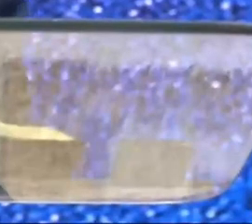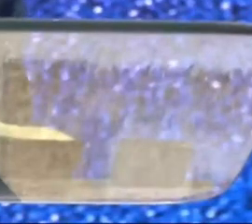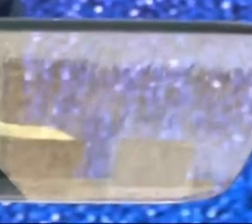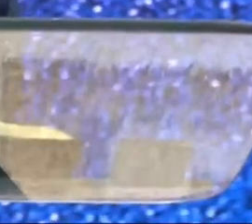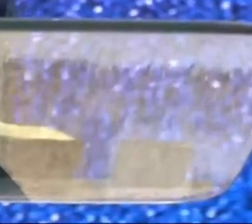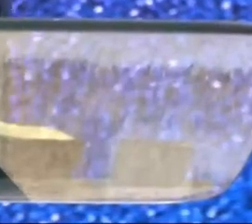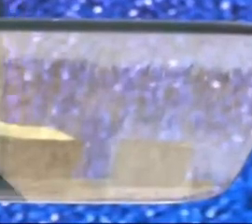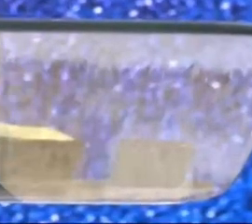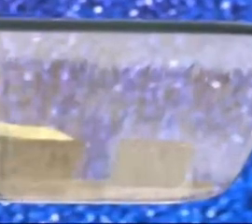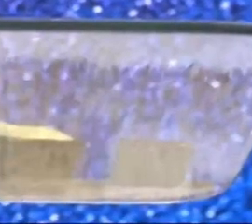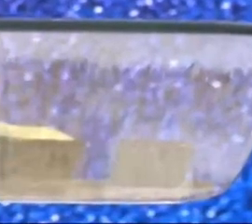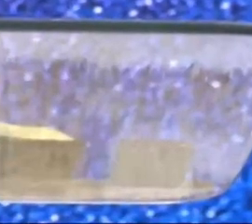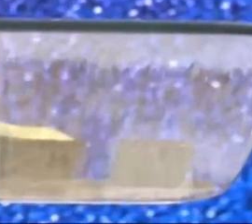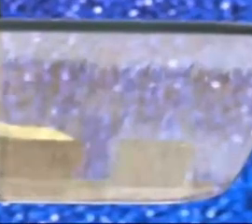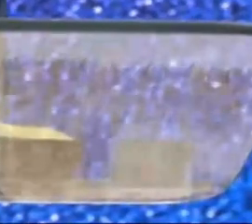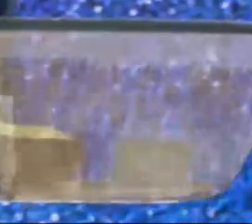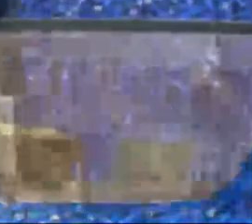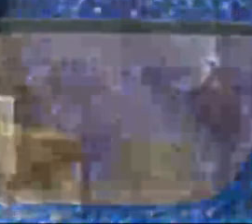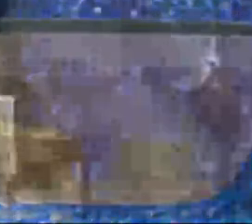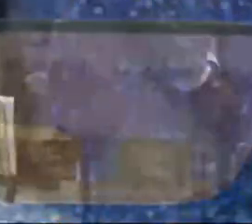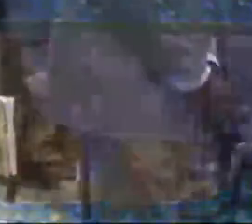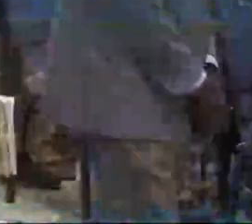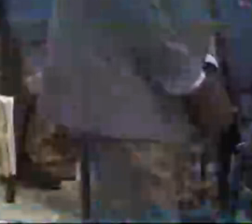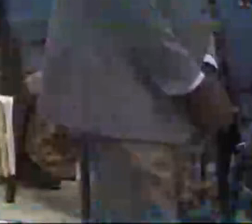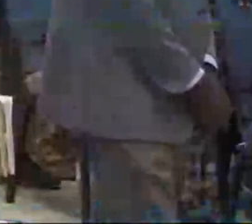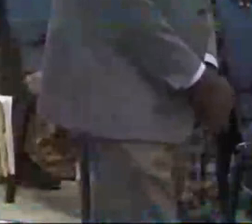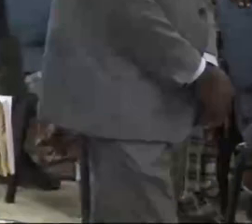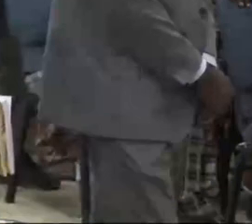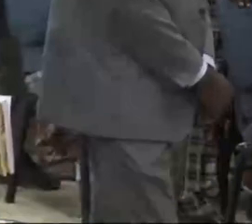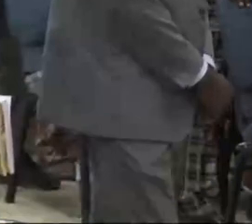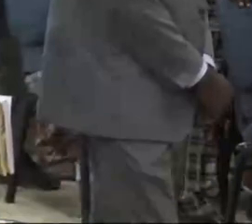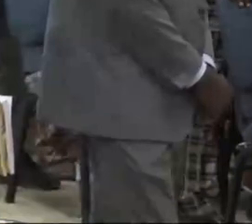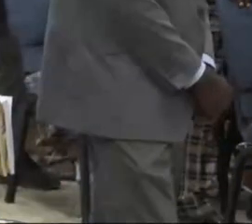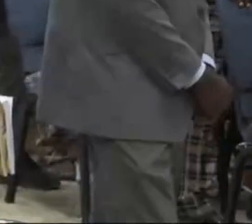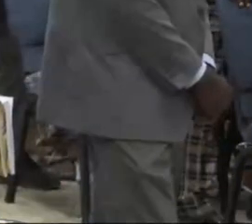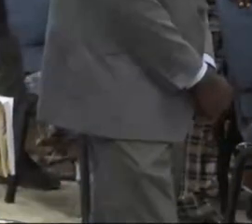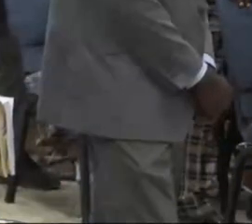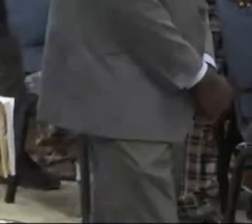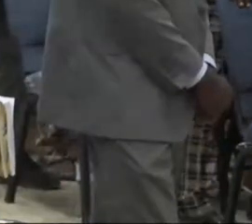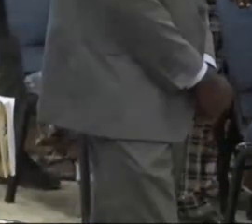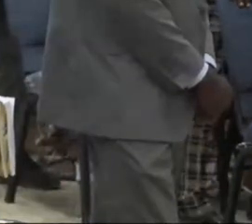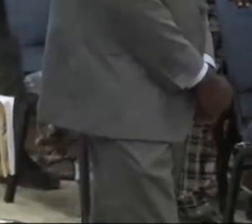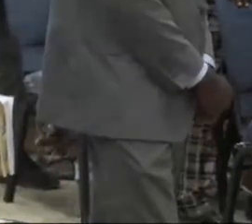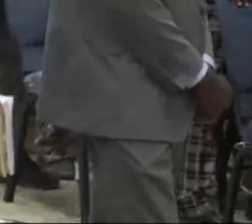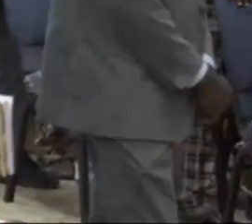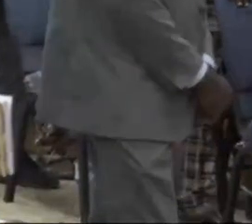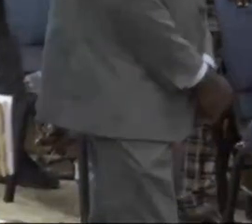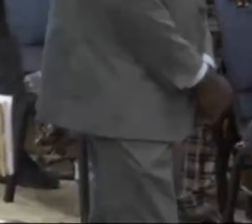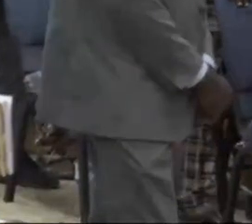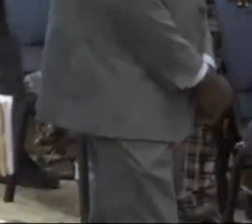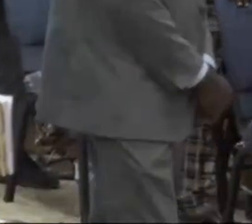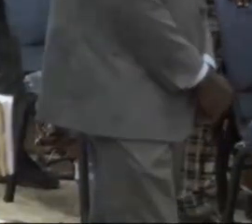la bénédiction pour toute vie au nom de Jésus-Christ. Nous prions que ta parole,